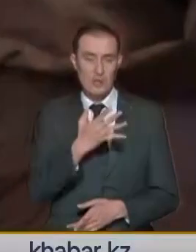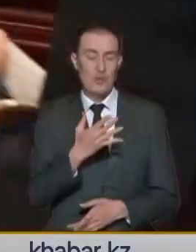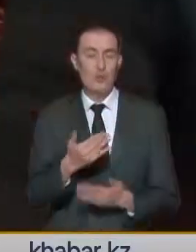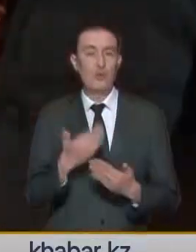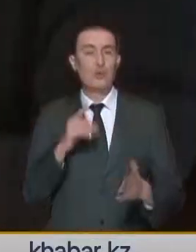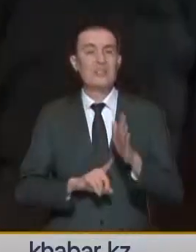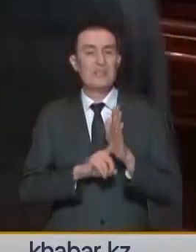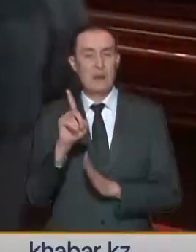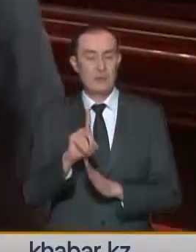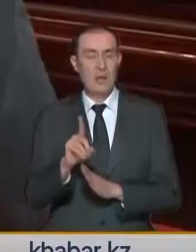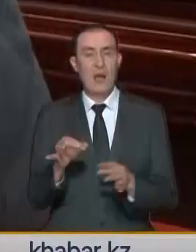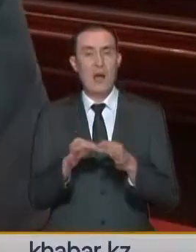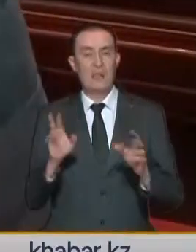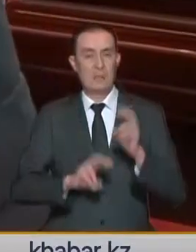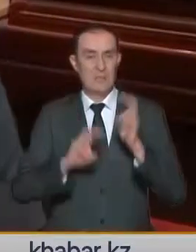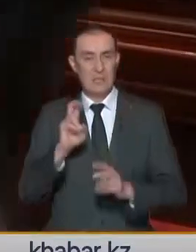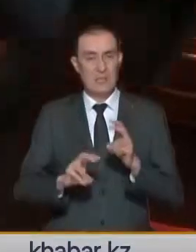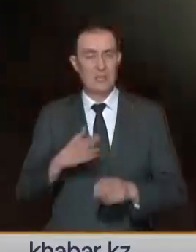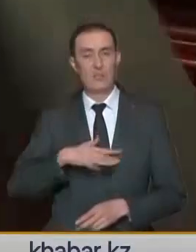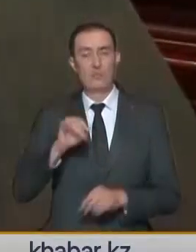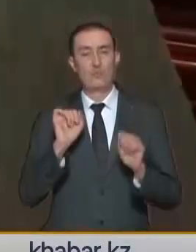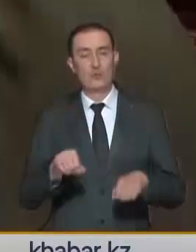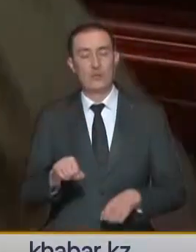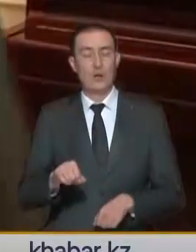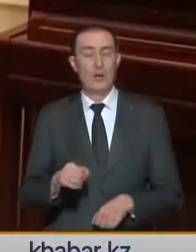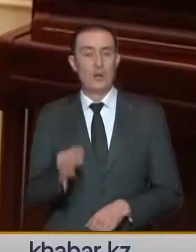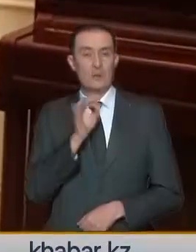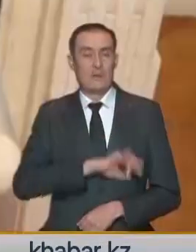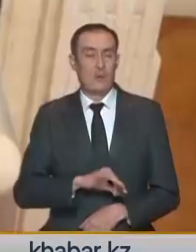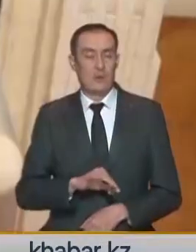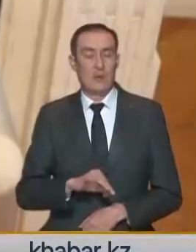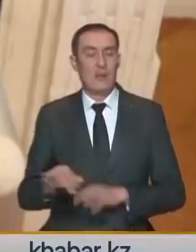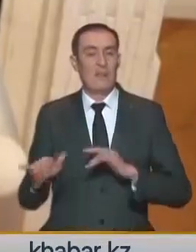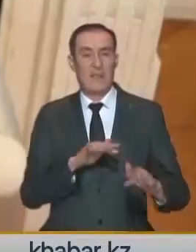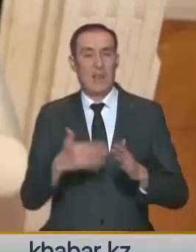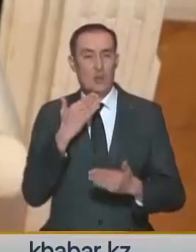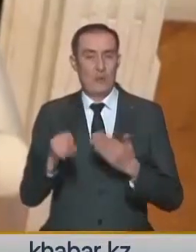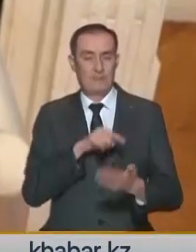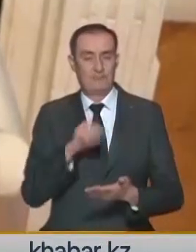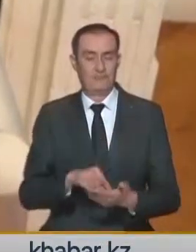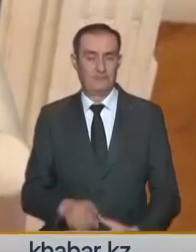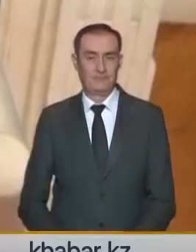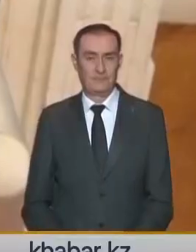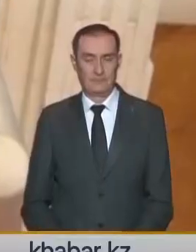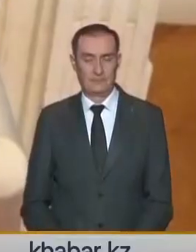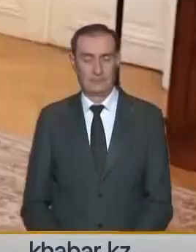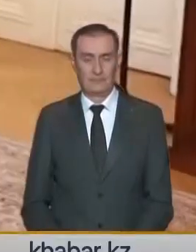до запуска своей первой атомной станции наша республика может почувствовать эффект от прошедшего референдума.